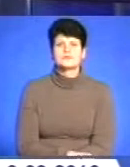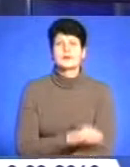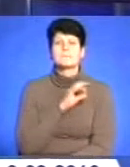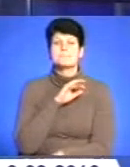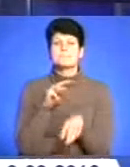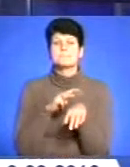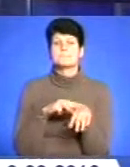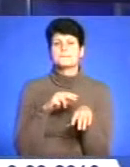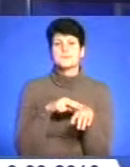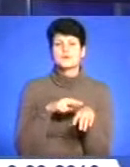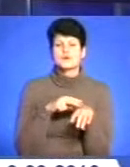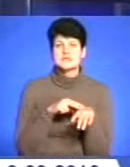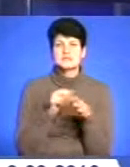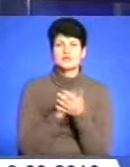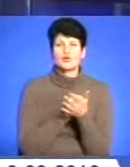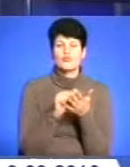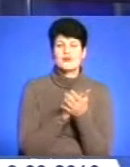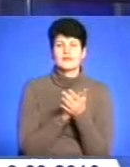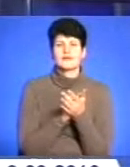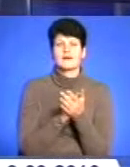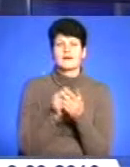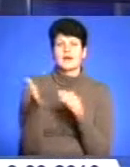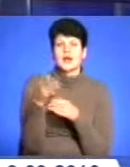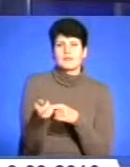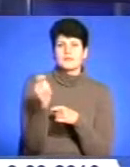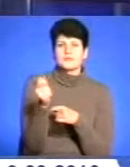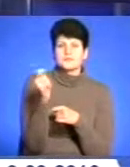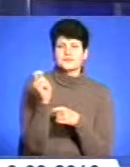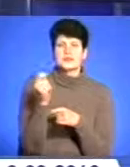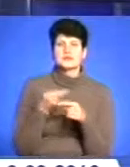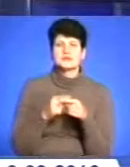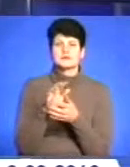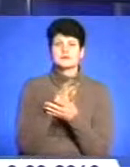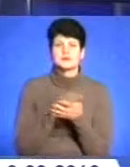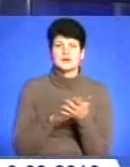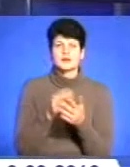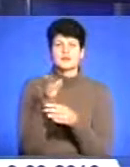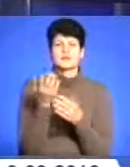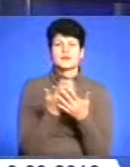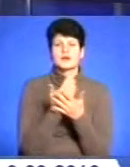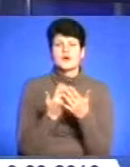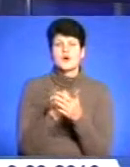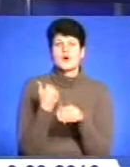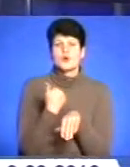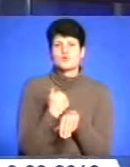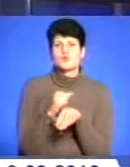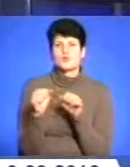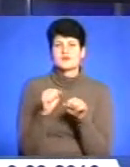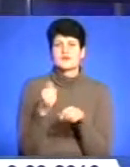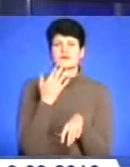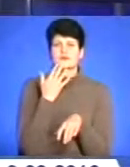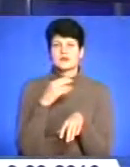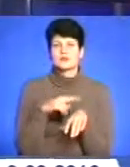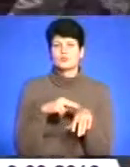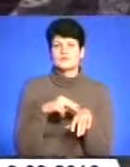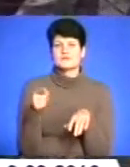Правоохоронці задокументували на Тернопільському ставі незаконний рибний промисел. Відеоматеріал сектору комунікації Головного управління Національної поліції України в Тернопільській